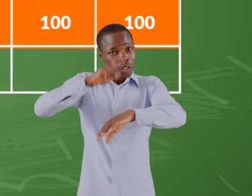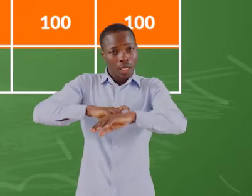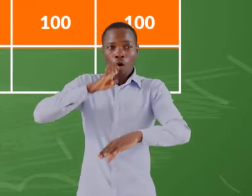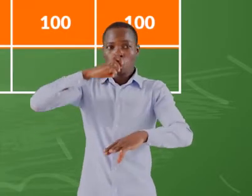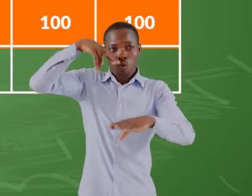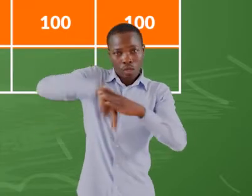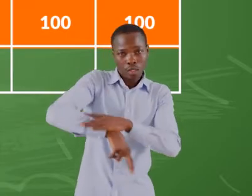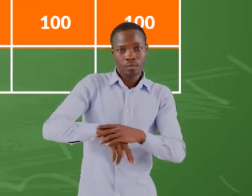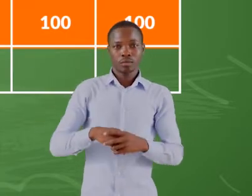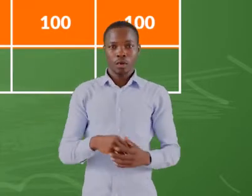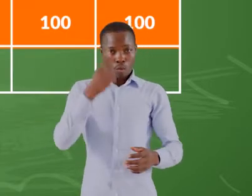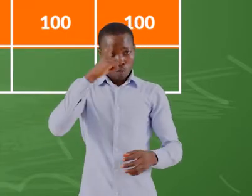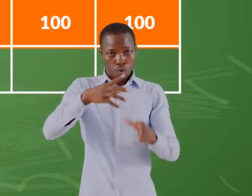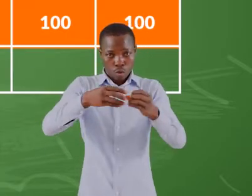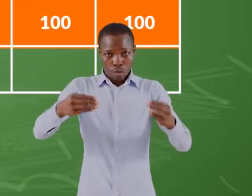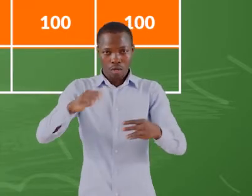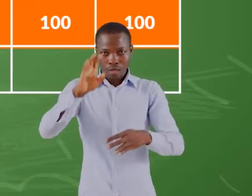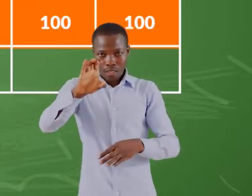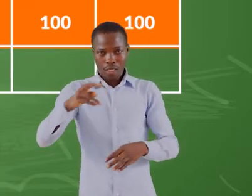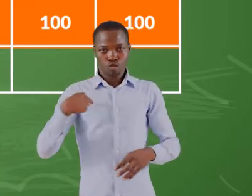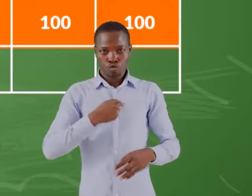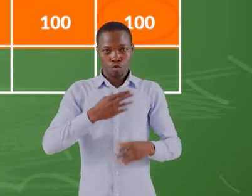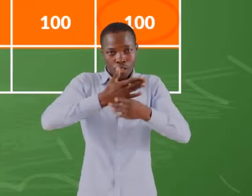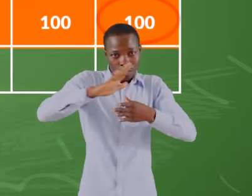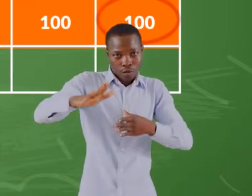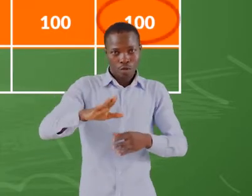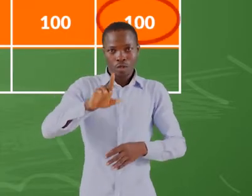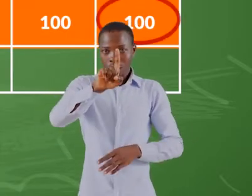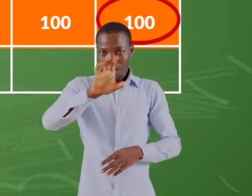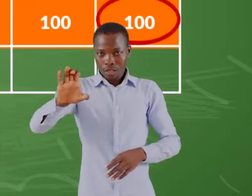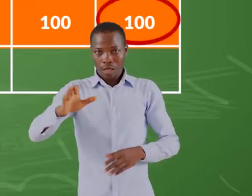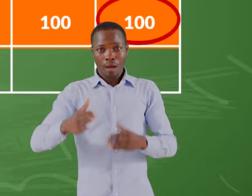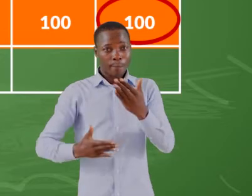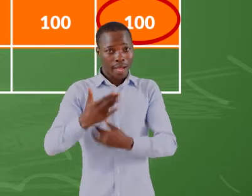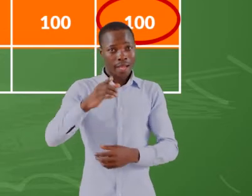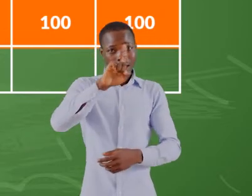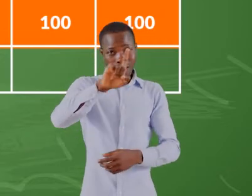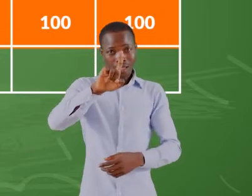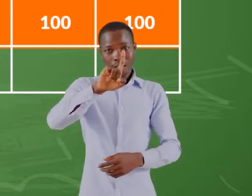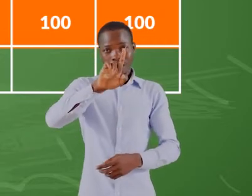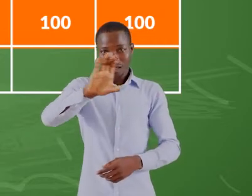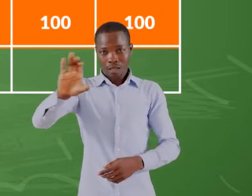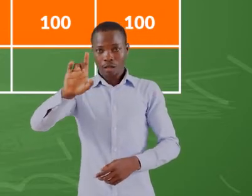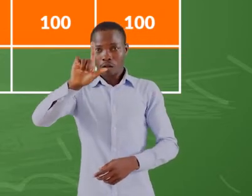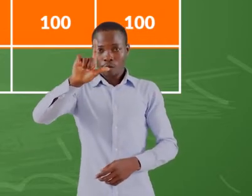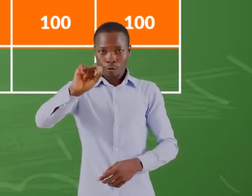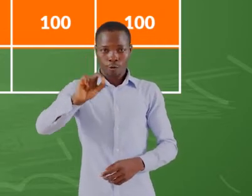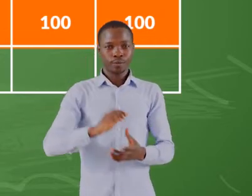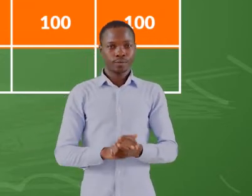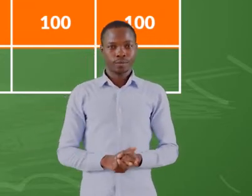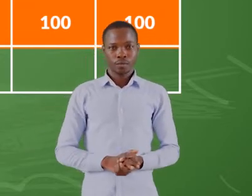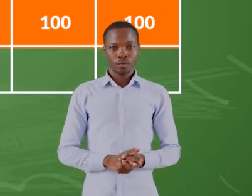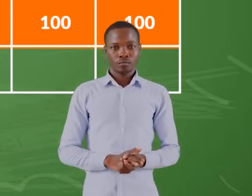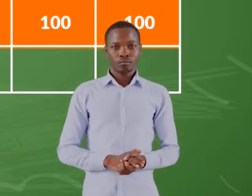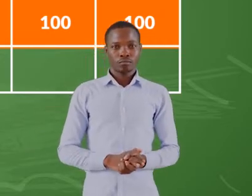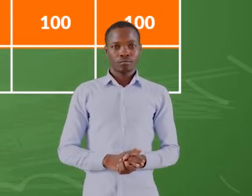de l'eau dans ce sol. Pour le sol C, nous divisons 100 par 120. En